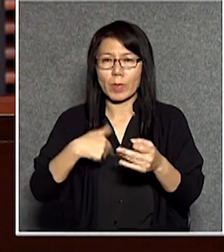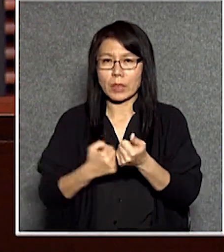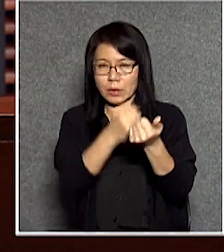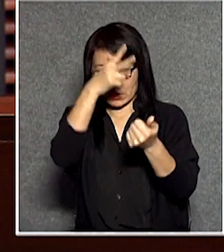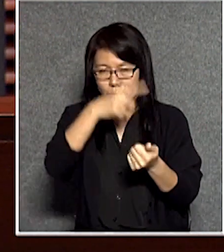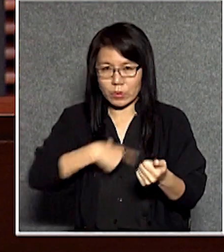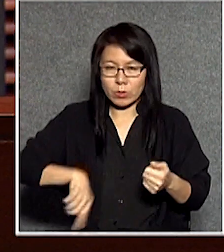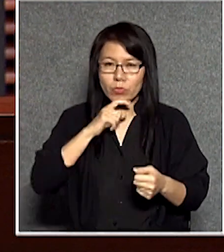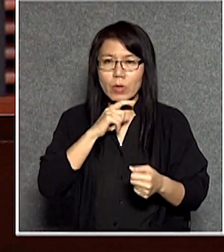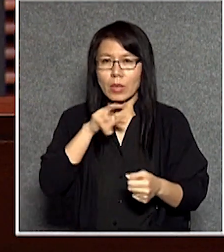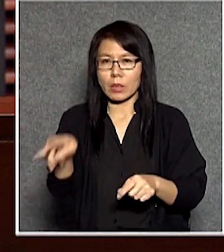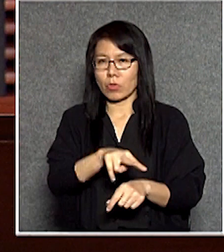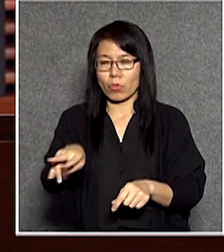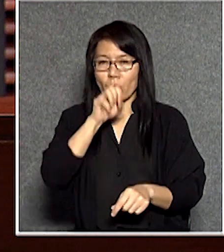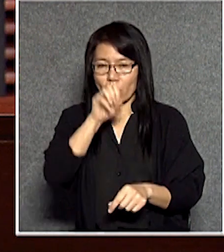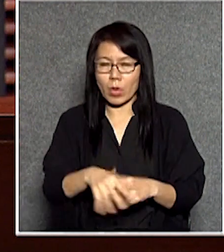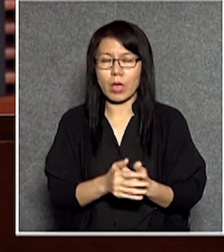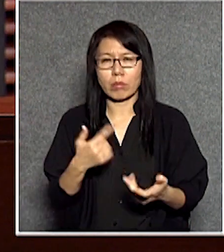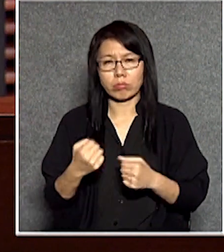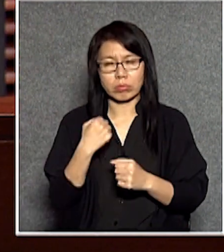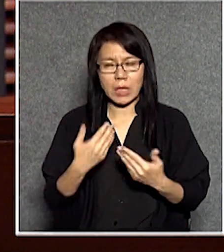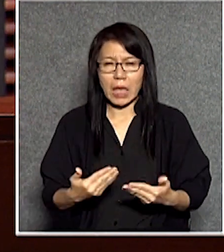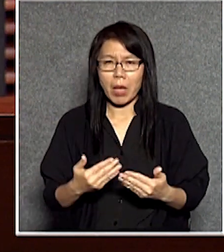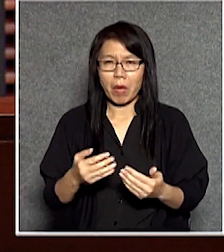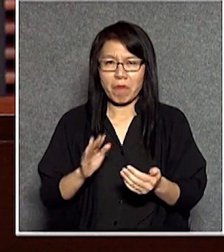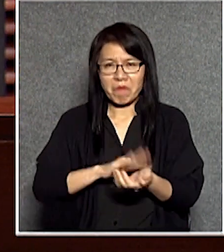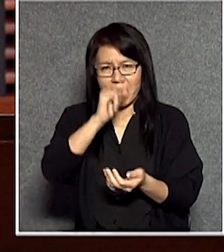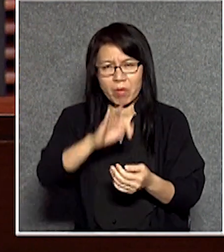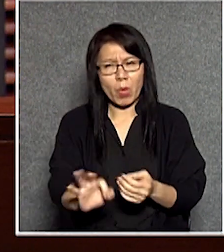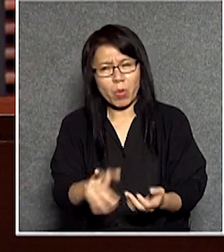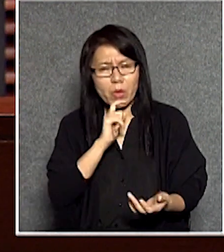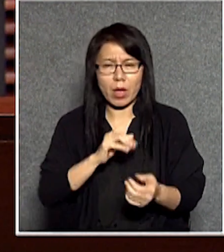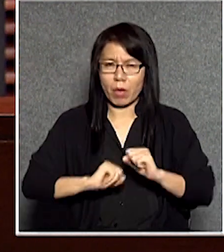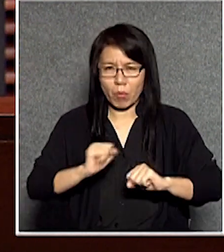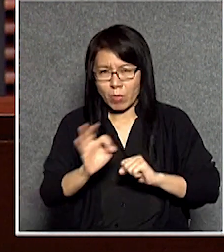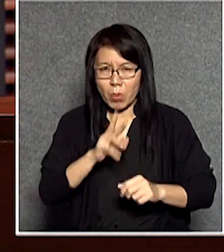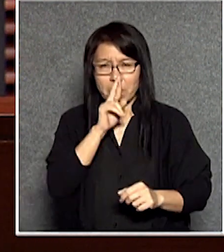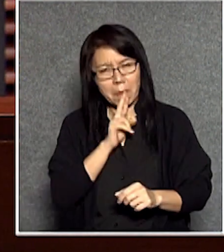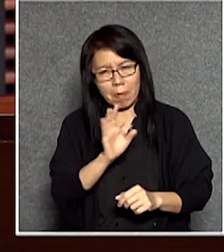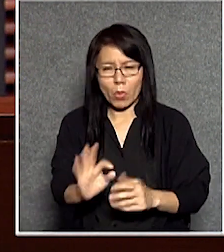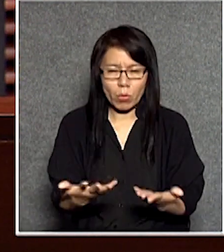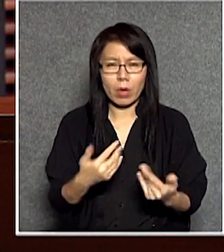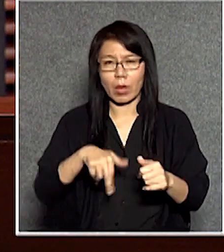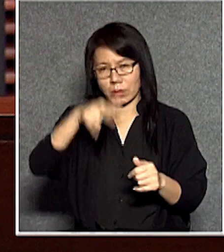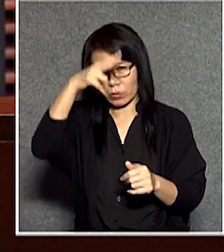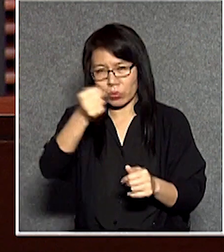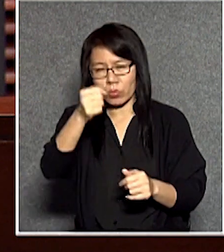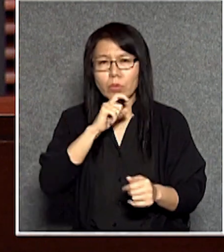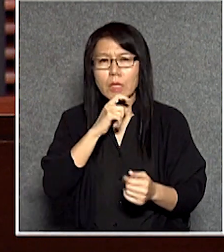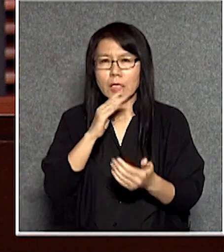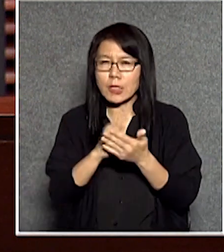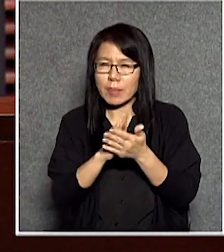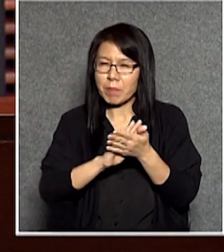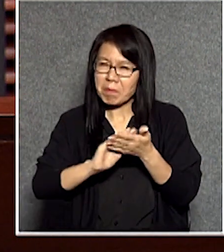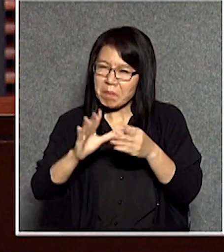員都眾口一詞，強調事件是沒有違法、沒有違規、沒有隱瞞。行政長官試圖淡化事件，